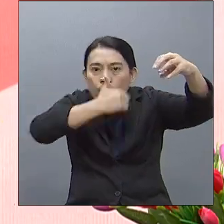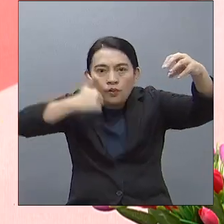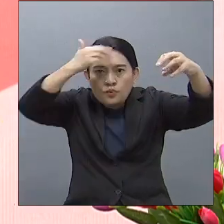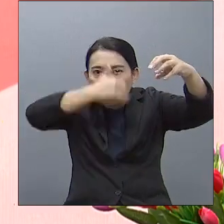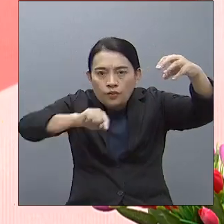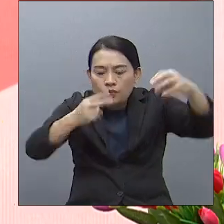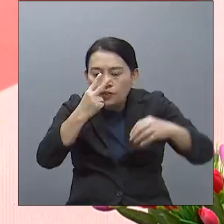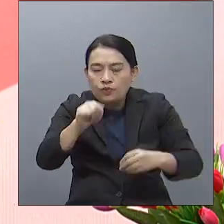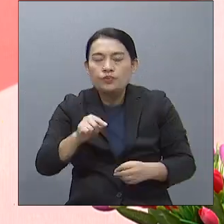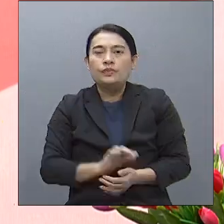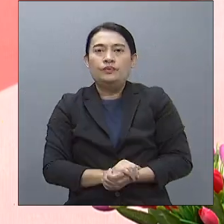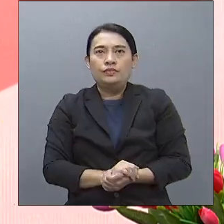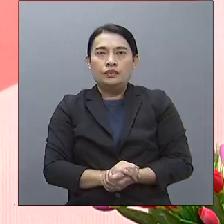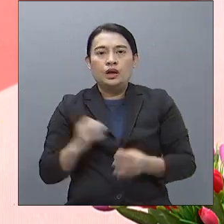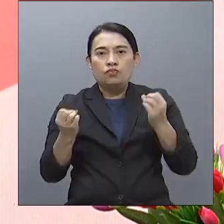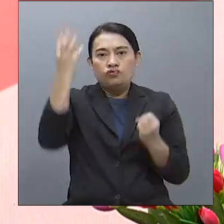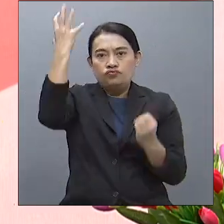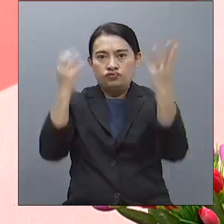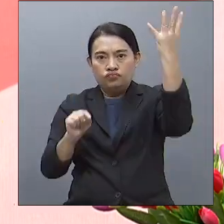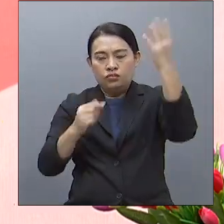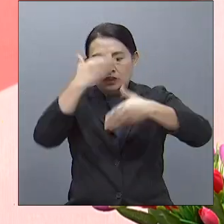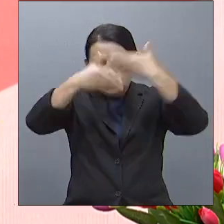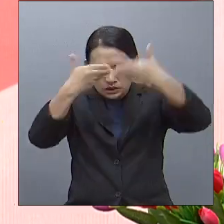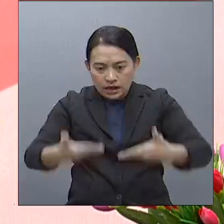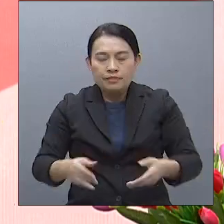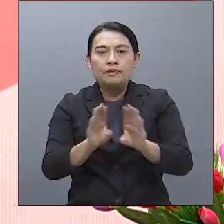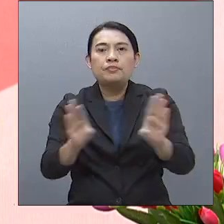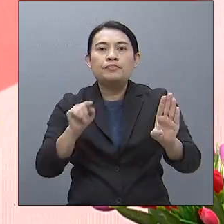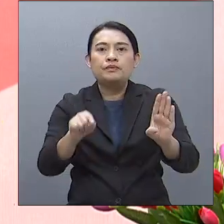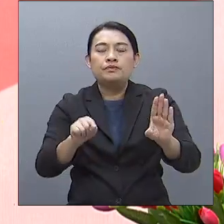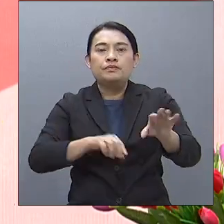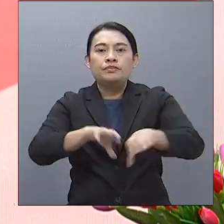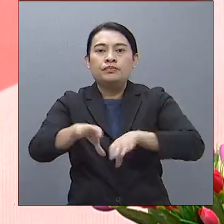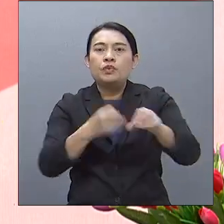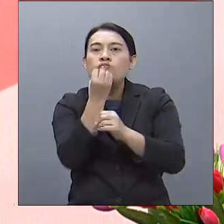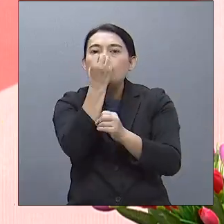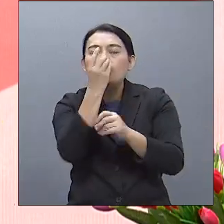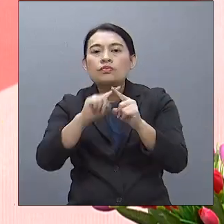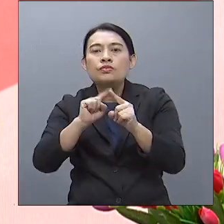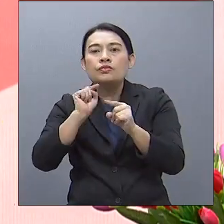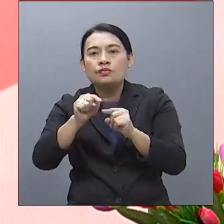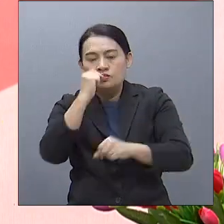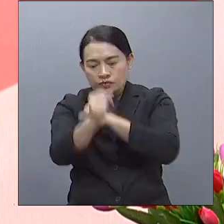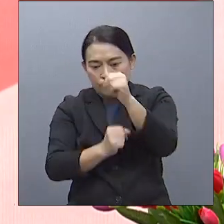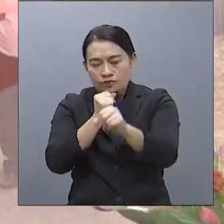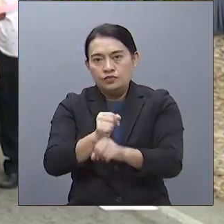ะพรั่งเลยจะไปชมความสวยงามครับที่นั่นเนี่ยเขาจัดงานด้วยกับเทศกาลชมพูพันทิพย์บานสะพรั่งประจำปี2566